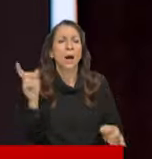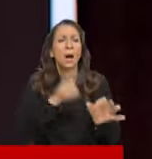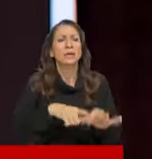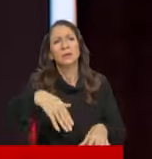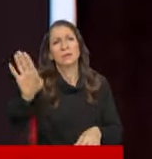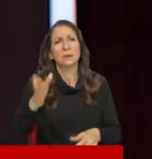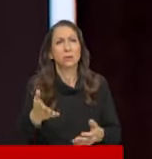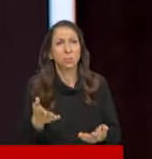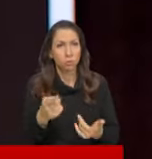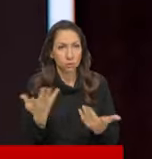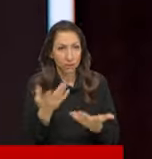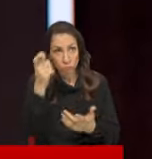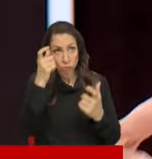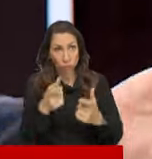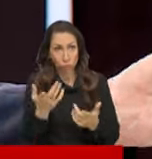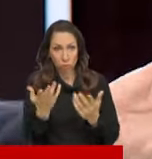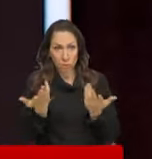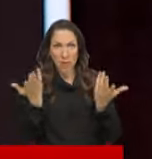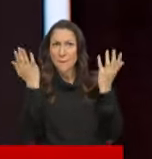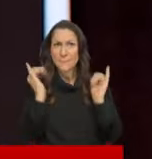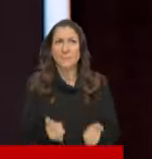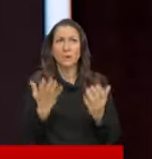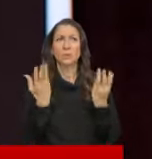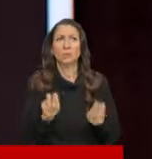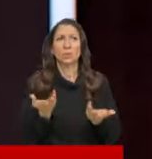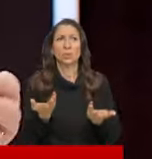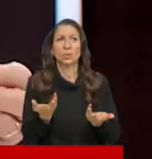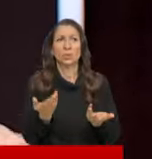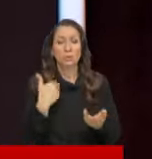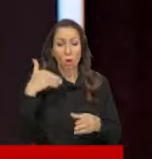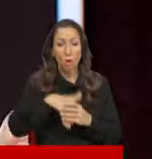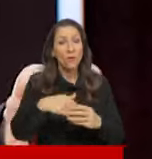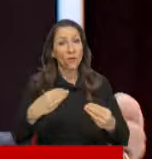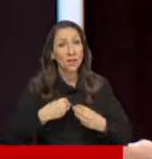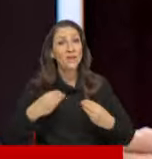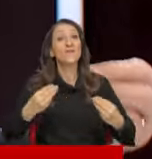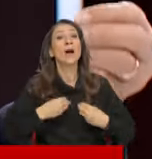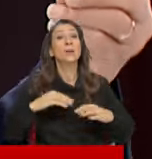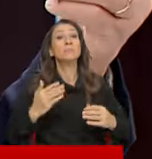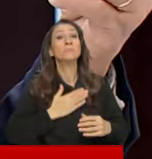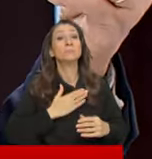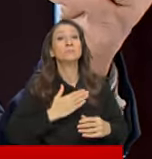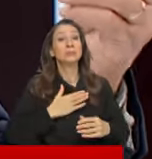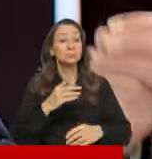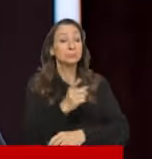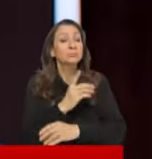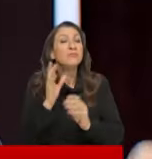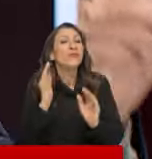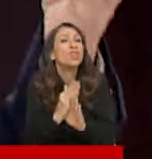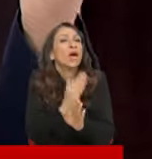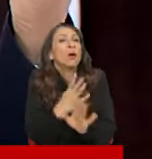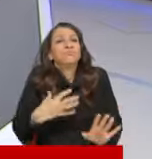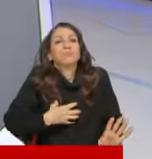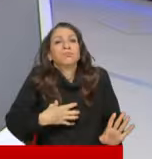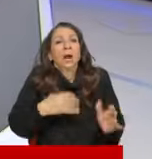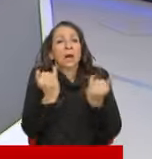gitsin bu nasıl bir Türkiye Bu nasıl ne hale getirdiniz Türkiye'yi ya bize oy veren de vermeyen de bizim 1ci sınıf vatandaşımız